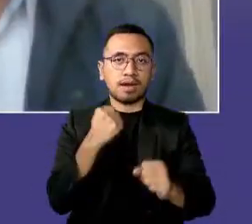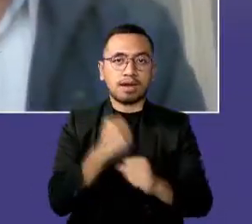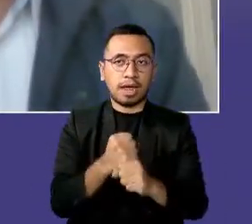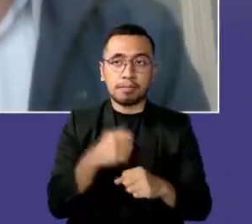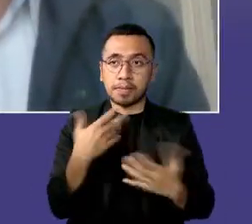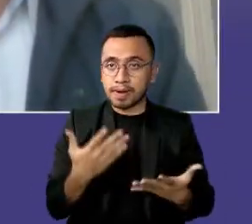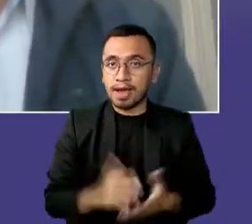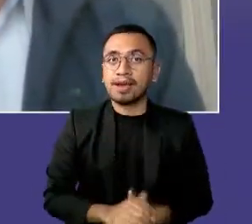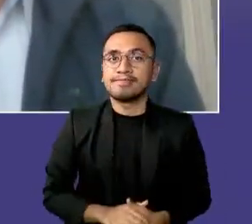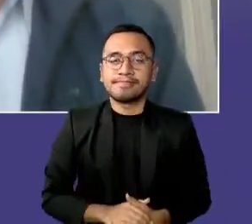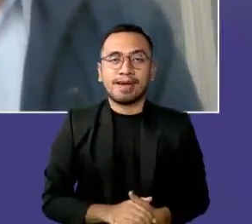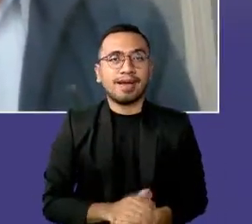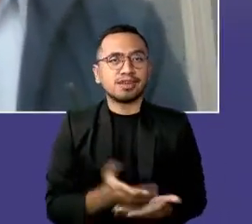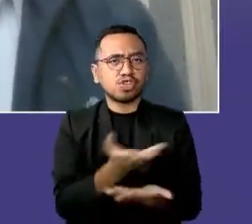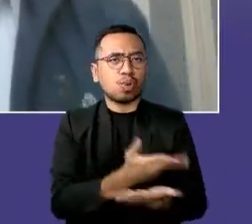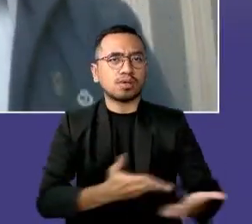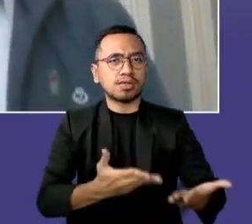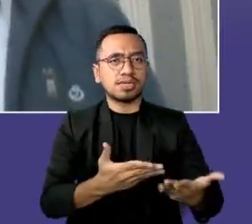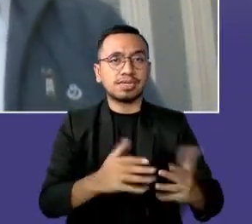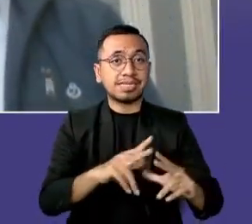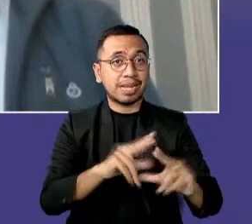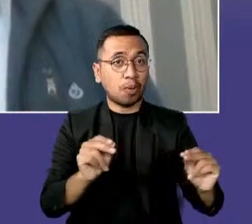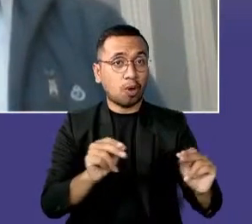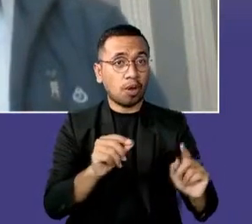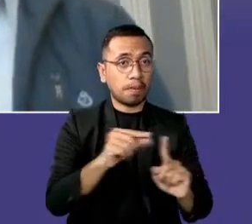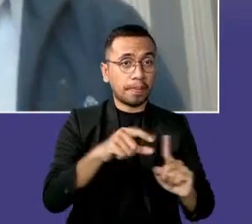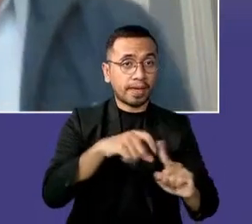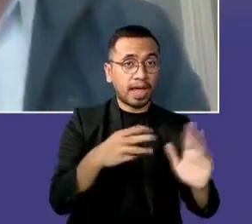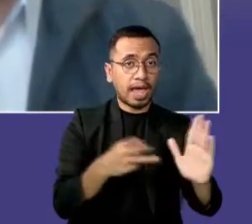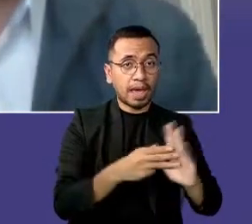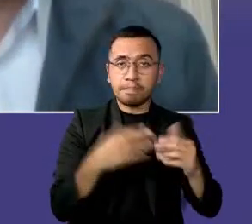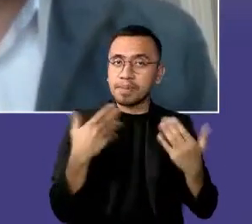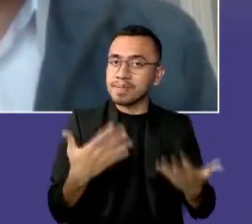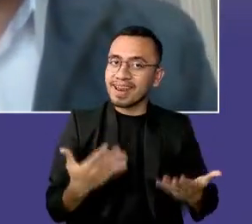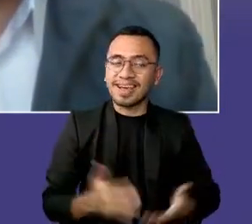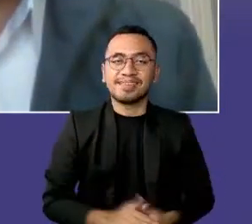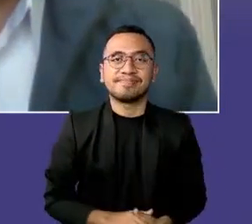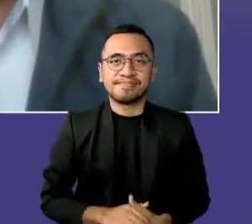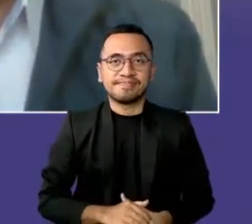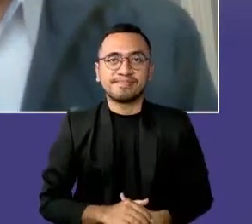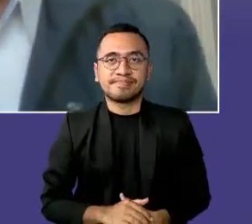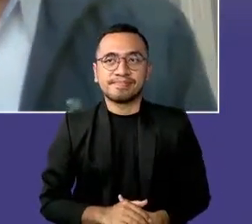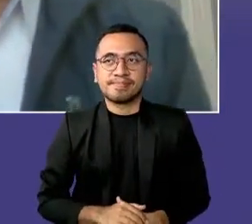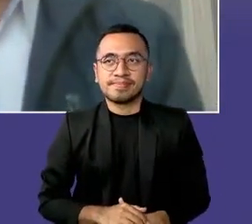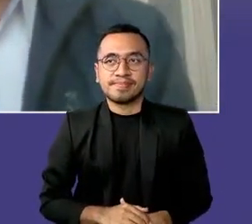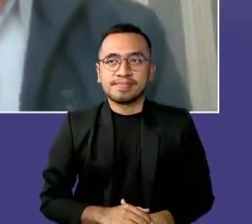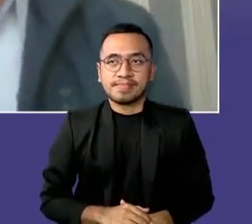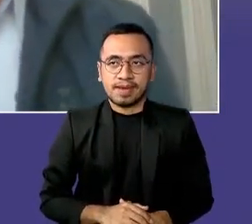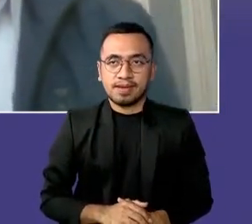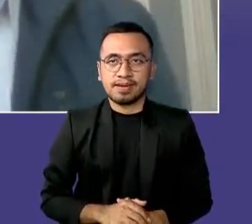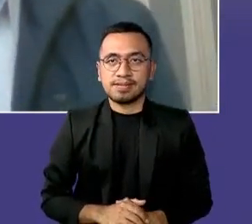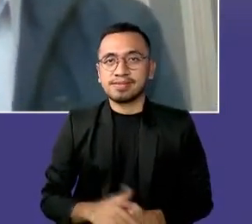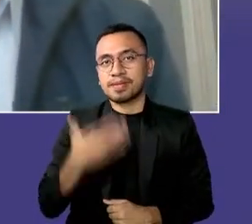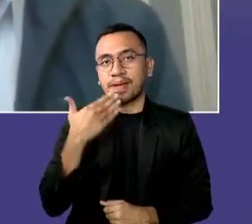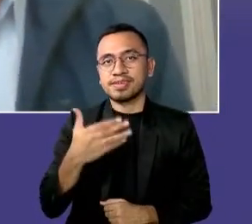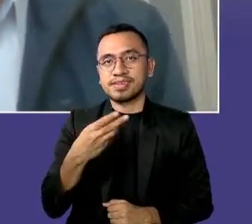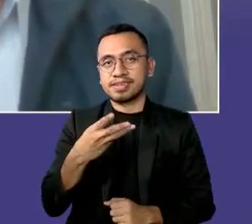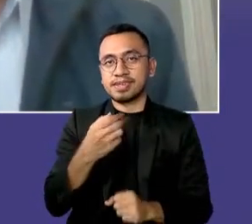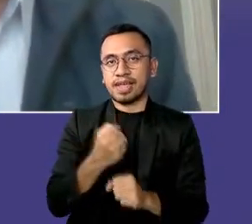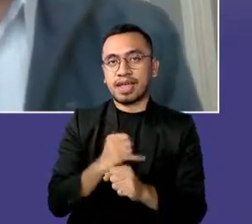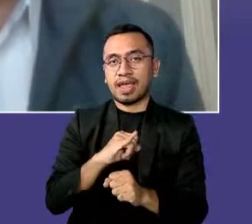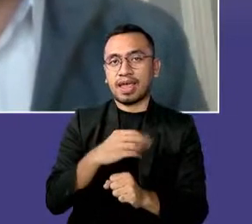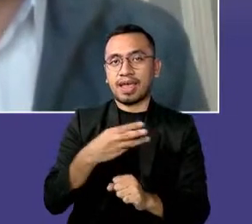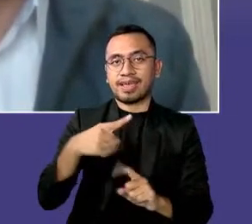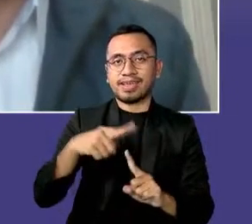Depok ya seperti apa perkembangan penerapan pt.kmm yang kedua ini di Kota Depok sekarang ya terima kasih begitu perlu